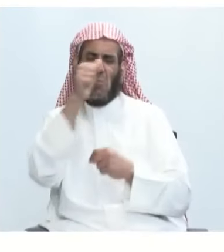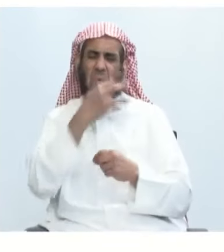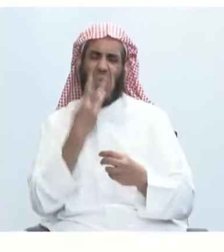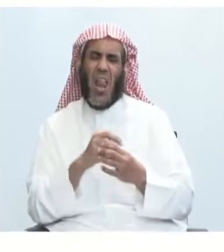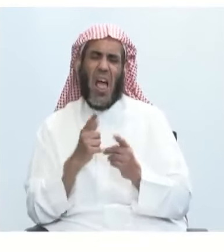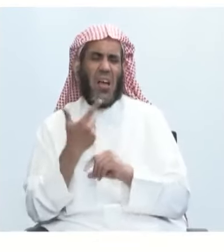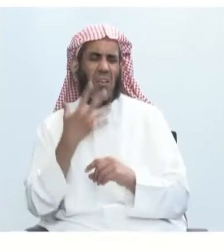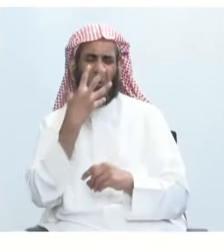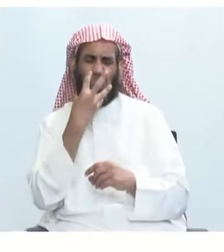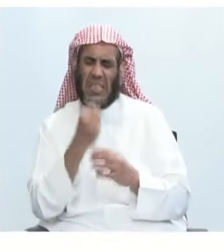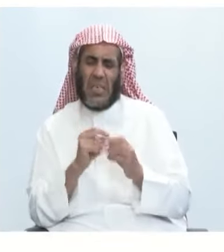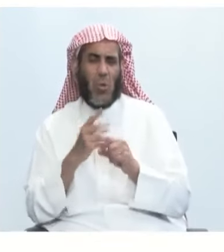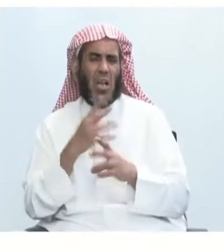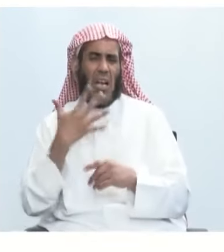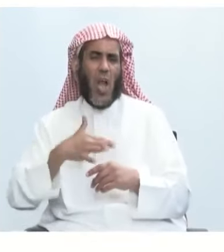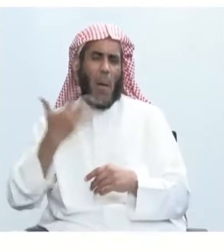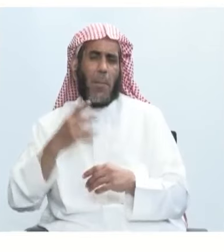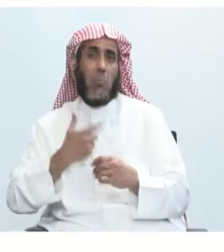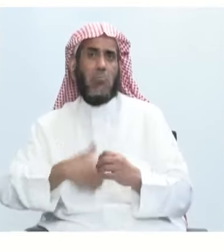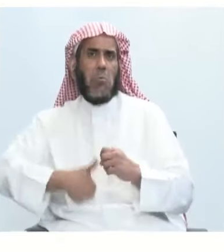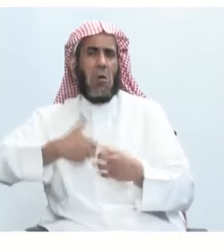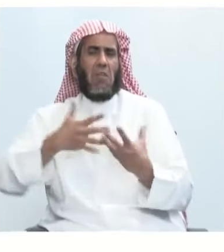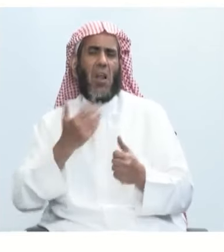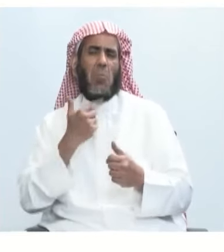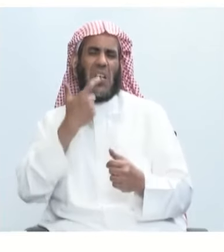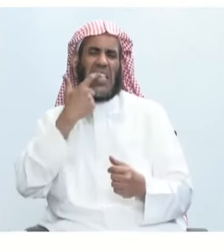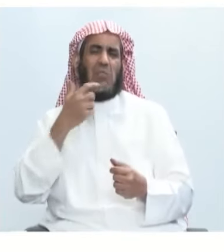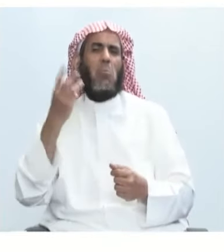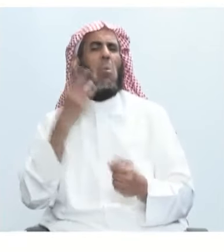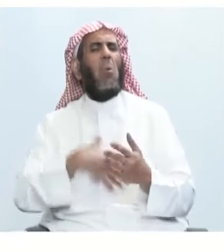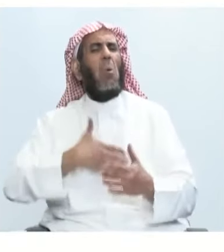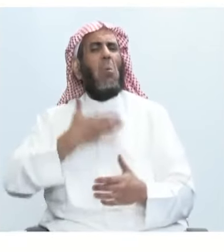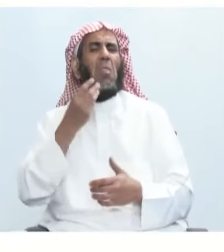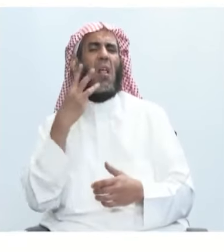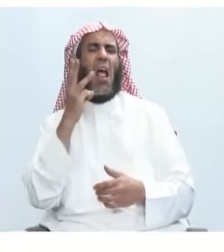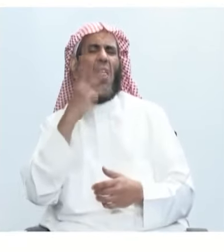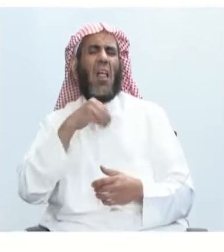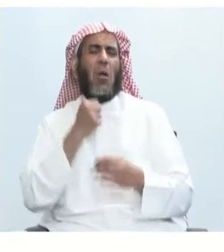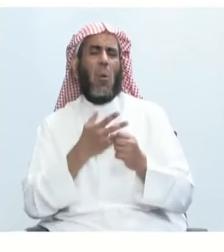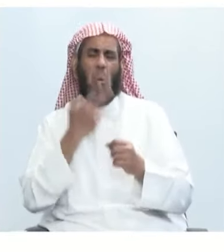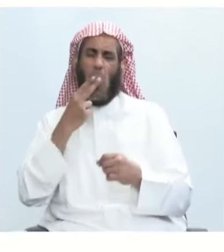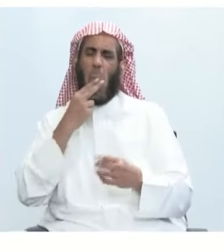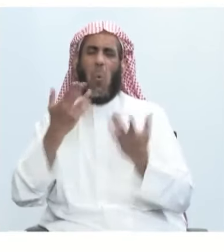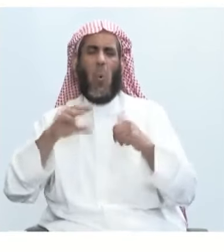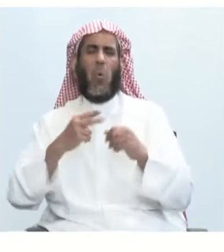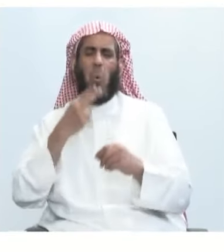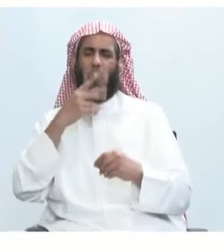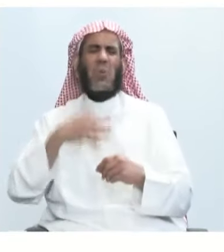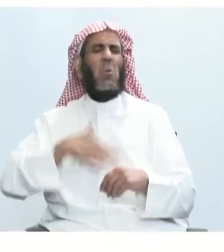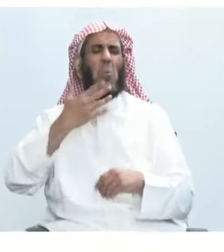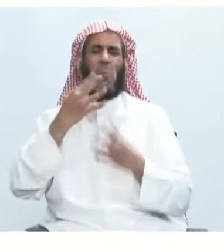المدخنين ن نقول مثلا كان شابا يافعا لم يكمل ال من عمره كان محرقه في التدخين ولكن عمره تفانى كما